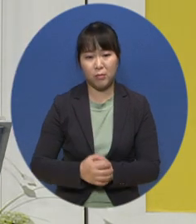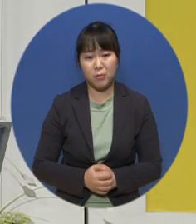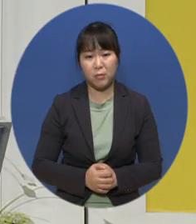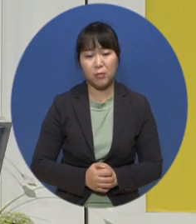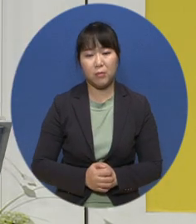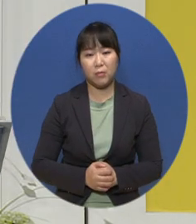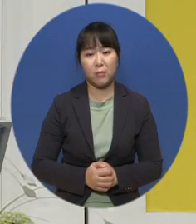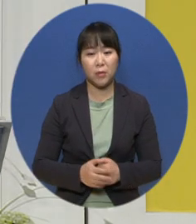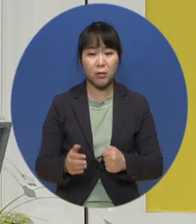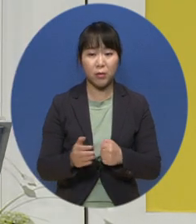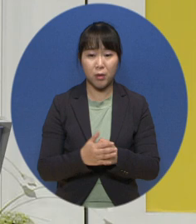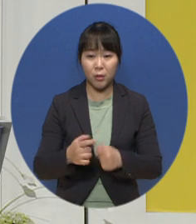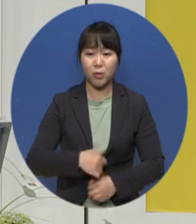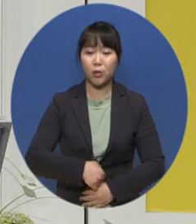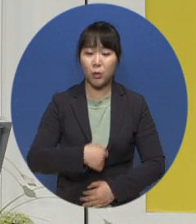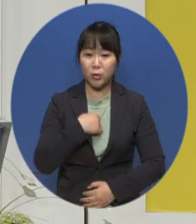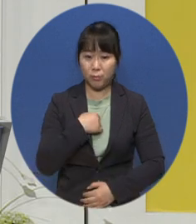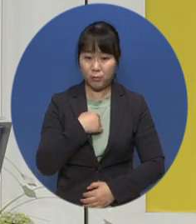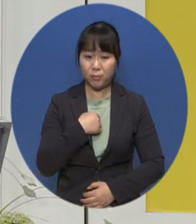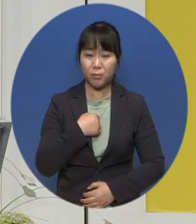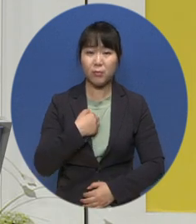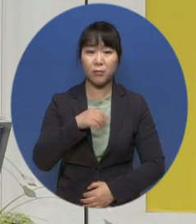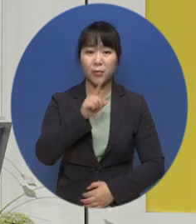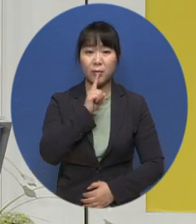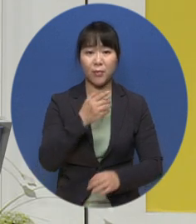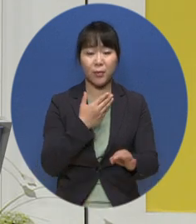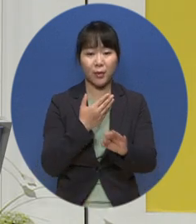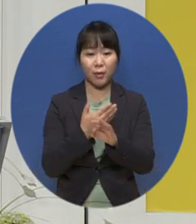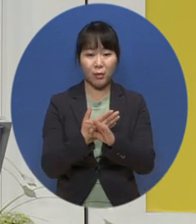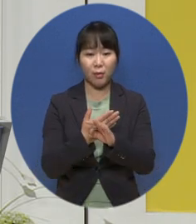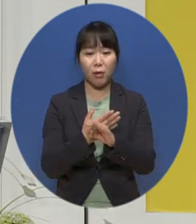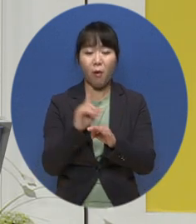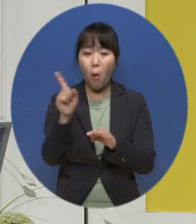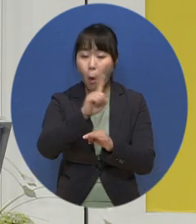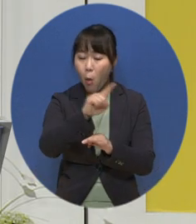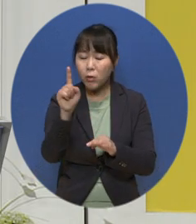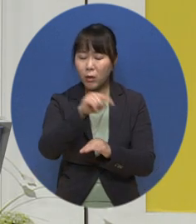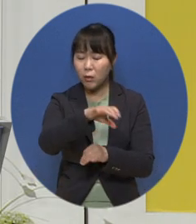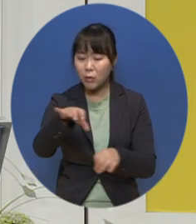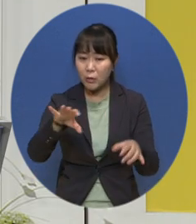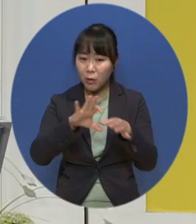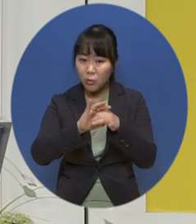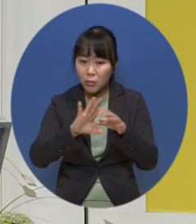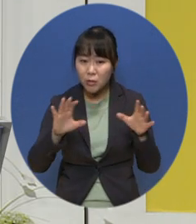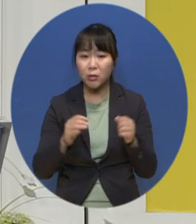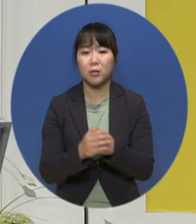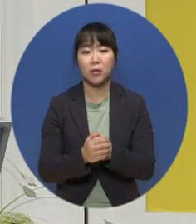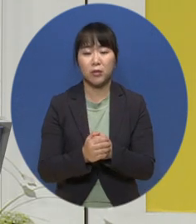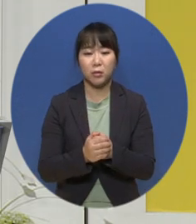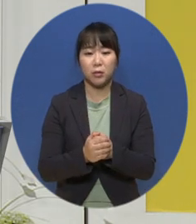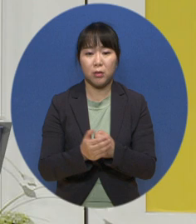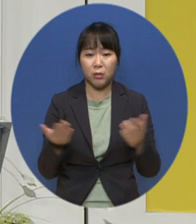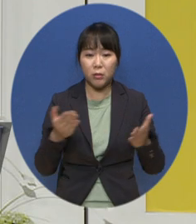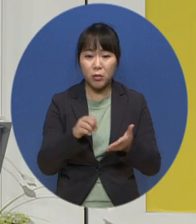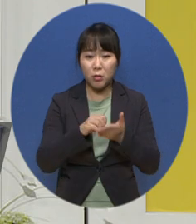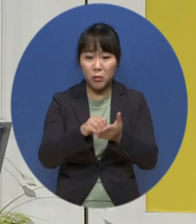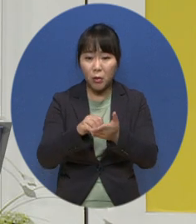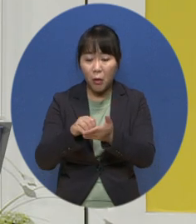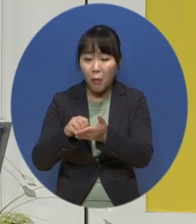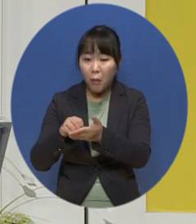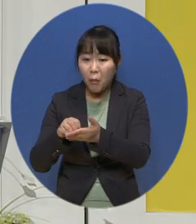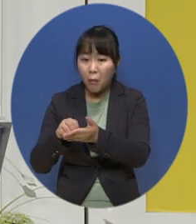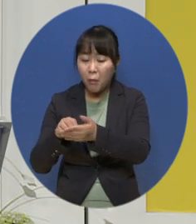그렇게 하니까 이제 요새는 솔직히 말씀드려서 어딜 가든지 아래 이거 그렇게 이제 다 취업에 흔히 표 때가